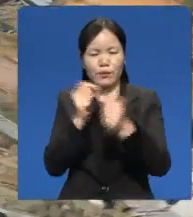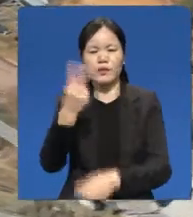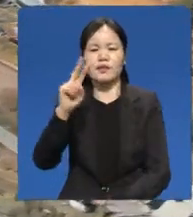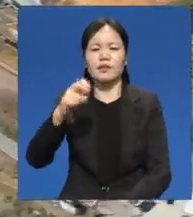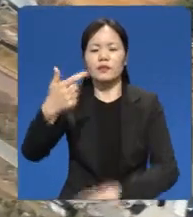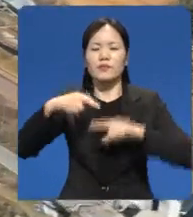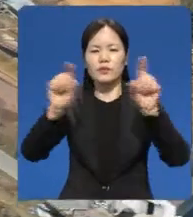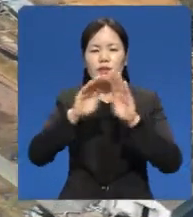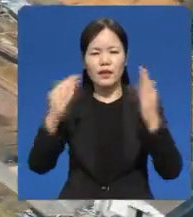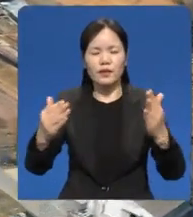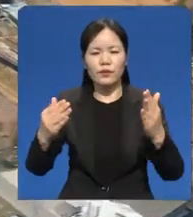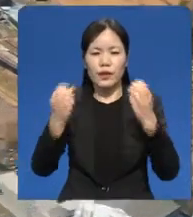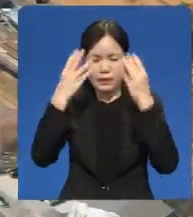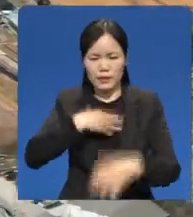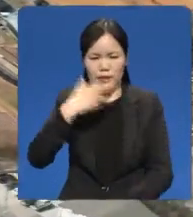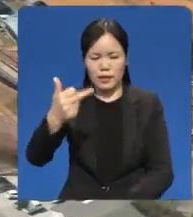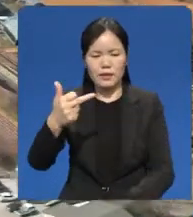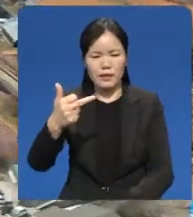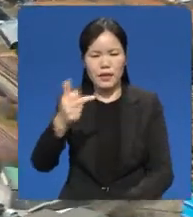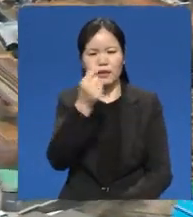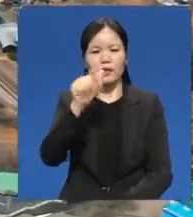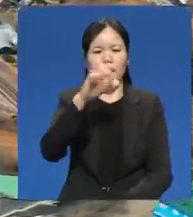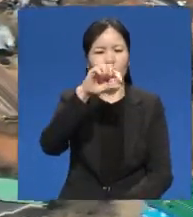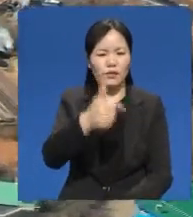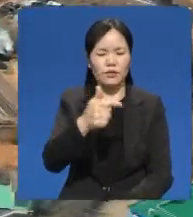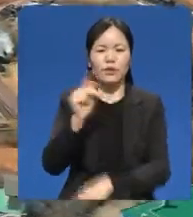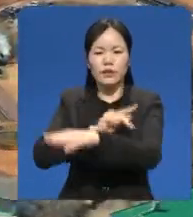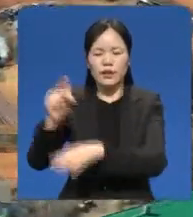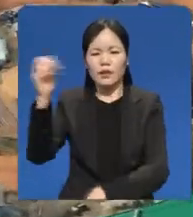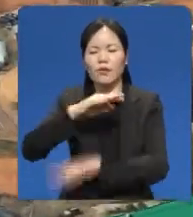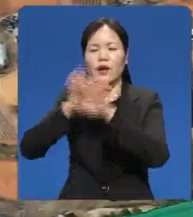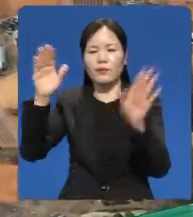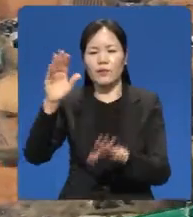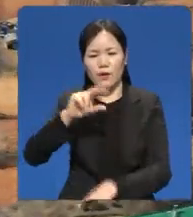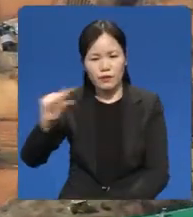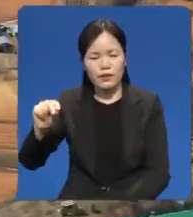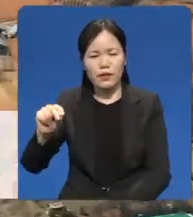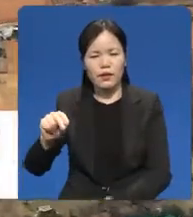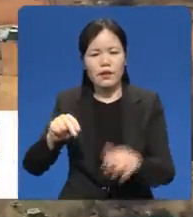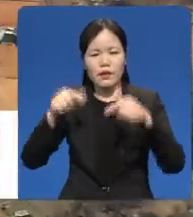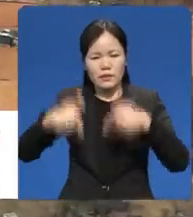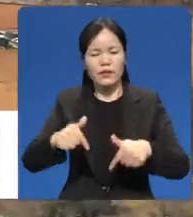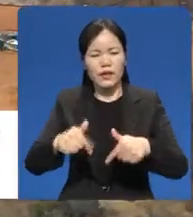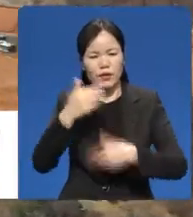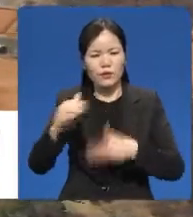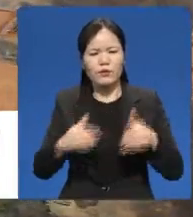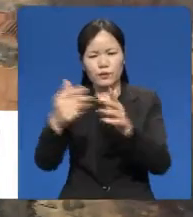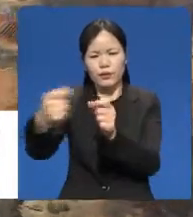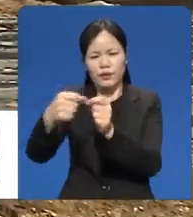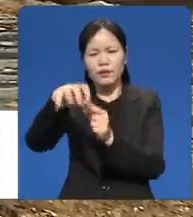개통되는 신안산선 하군 역과 ktx 광명역 서 얀 고속도로와 근접해